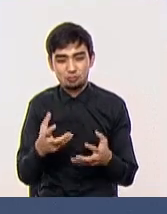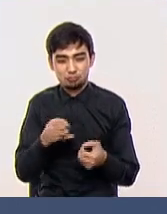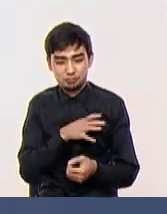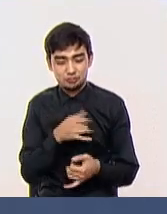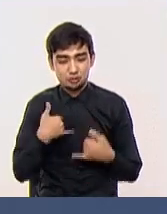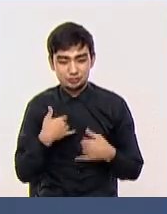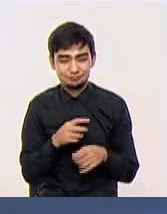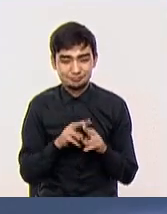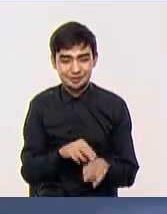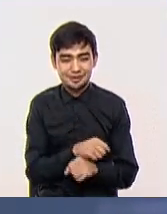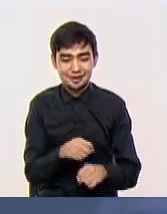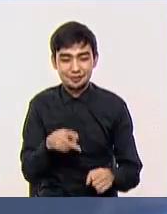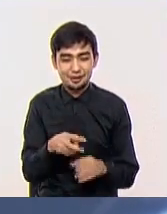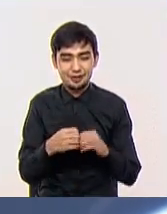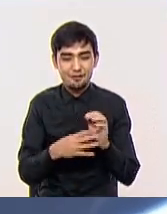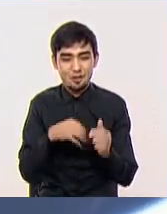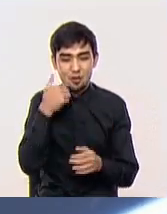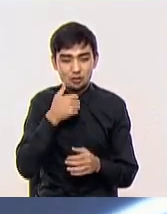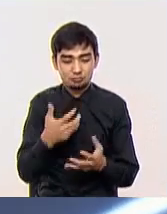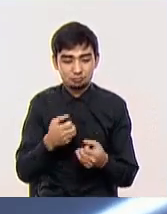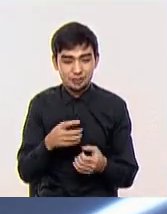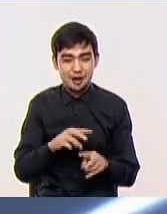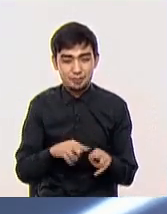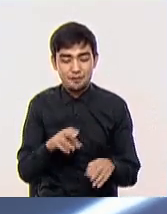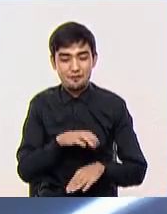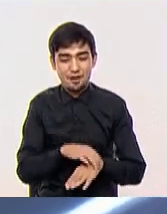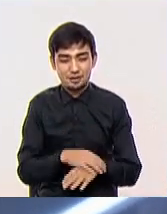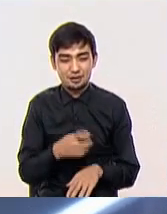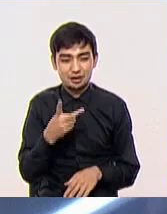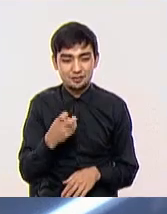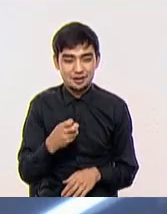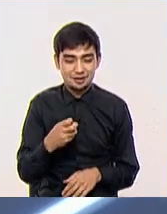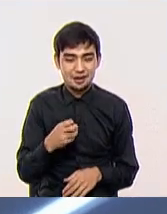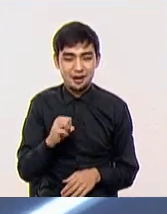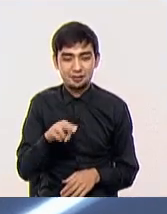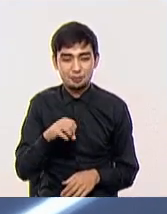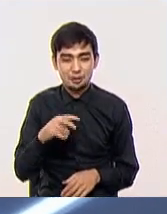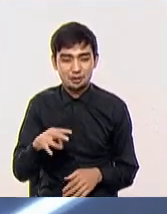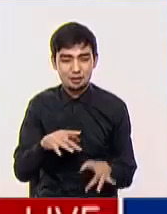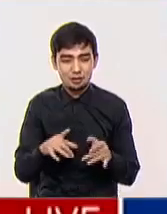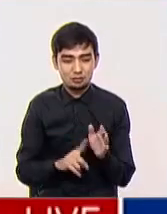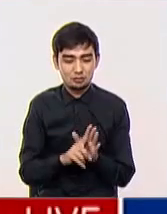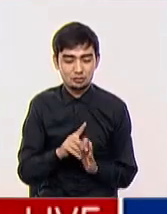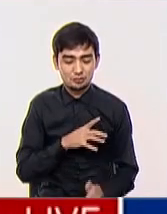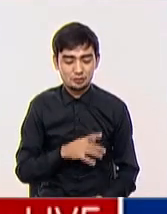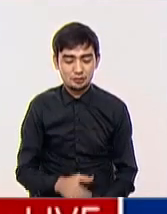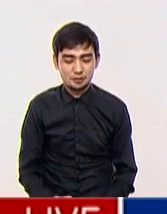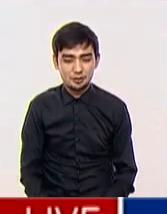педагога в 2019 году по таким фактам возбудили 200 административных дел у